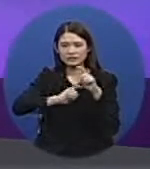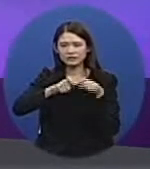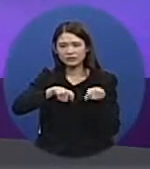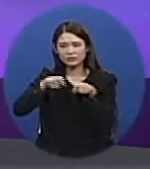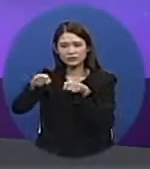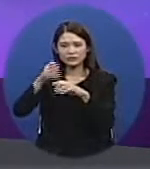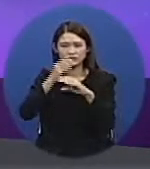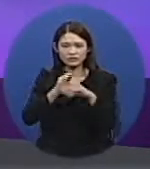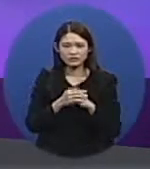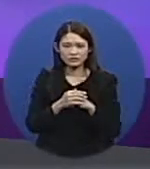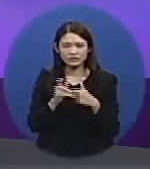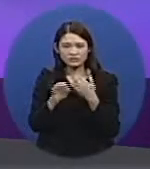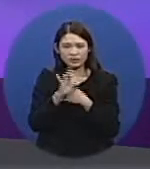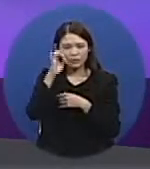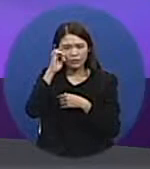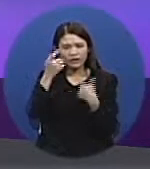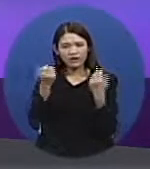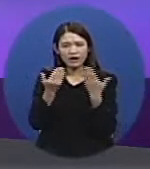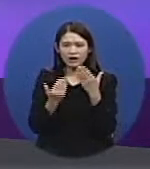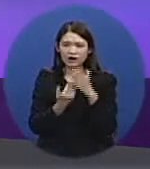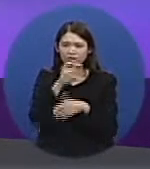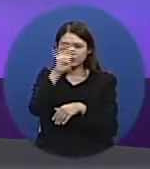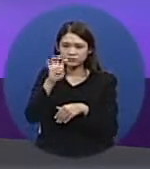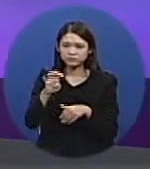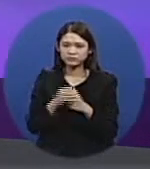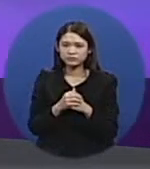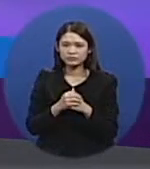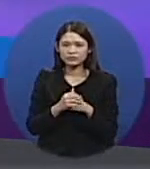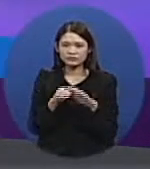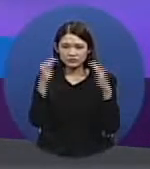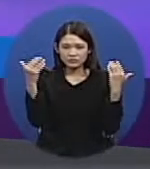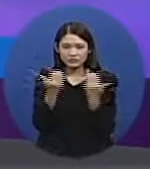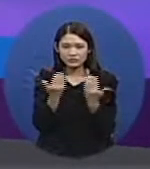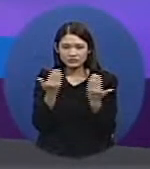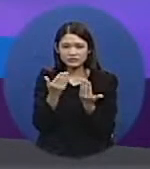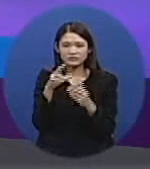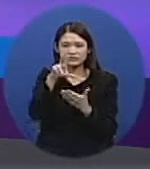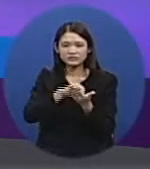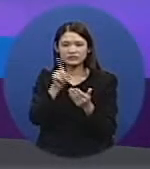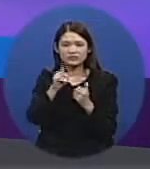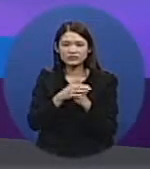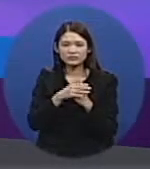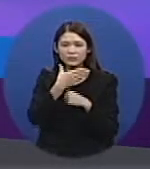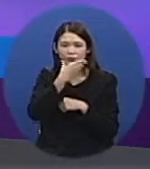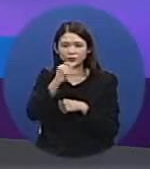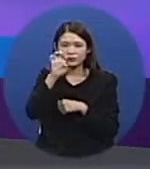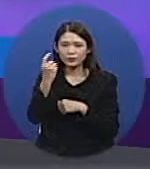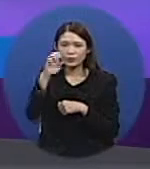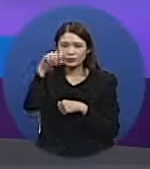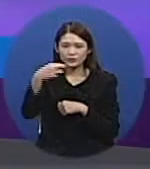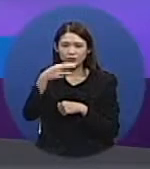합니다. 그렇다면 왜 이런 일이 벌어지는 것일까요? 이 모든 사태의 이면에는 이른바 복지